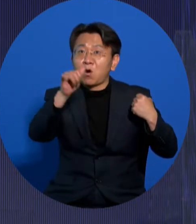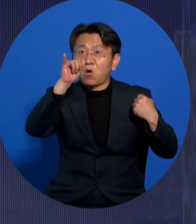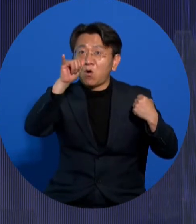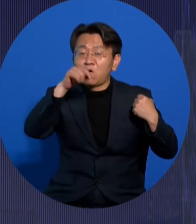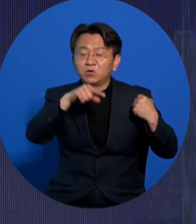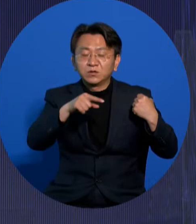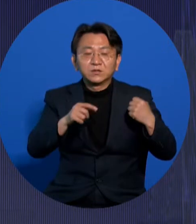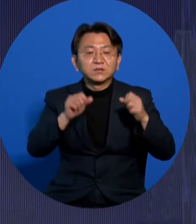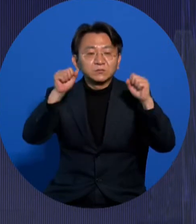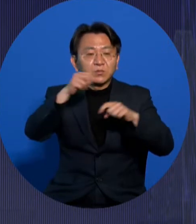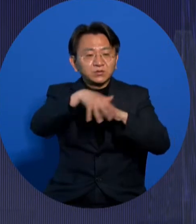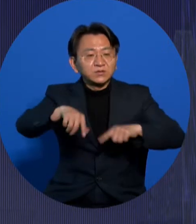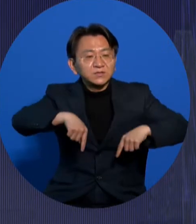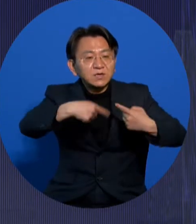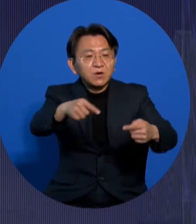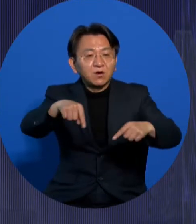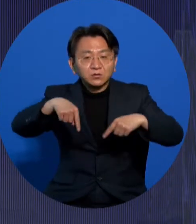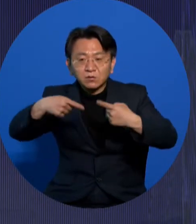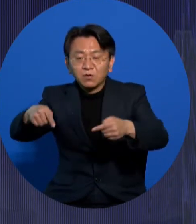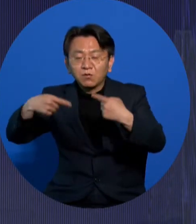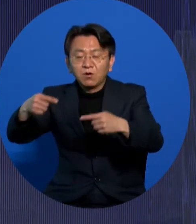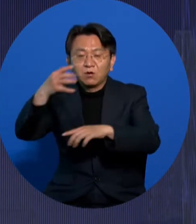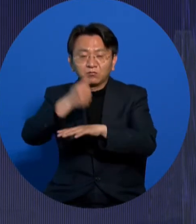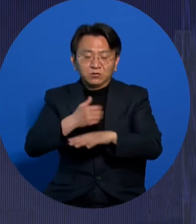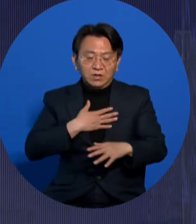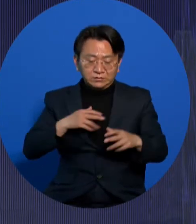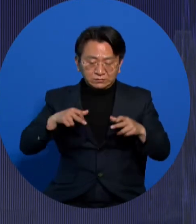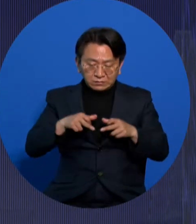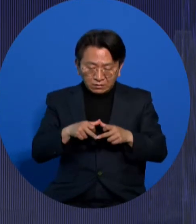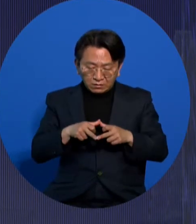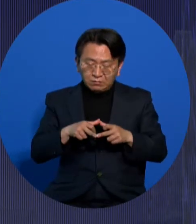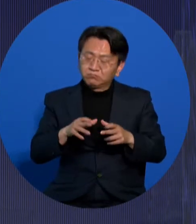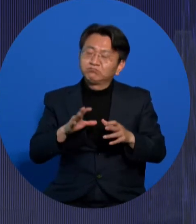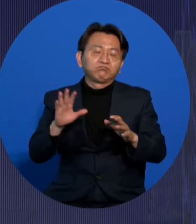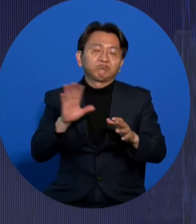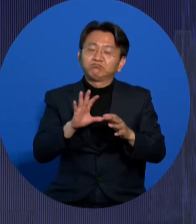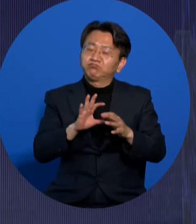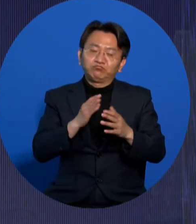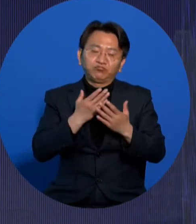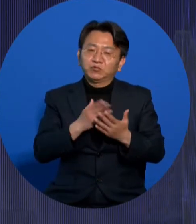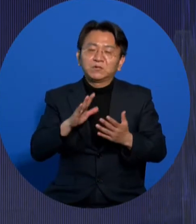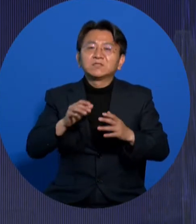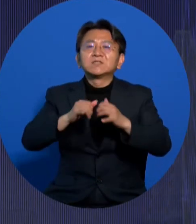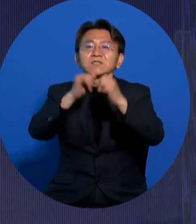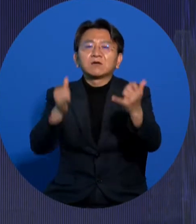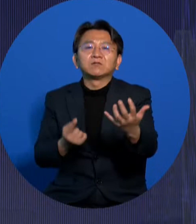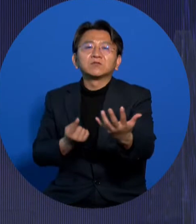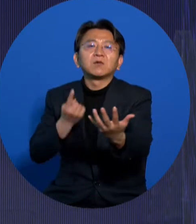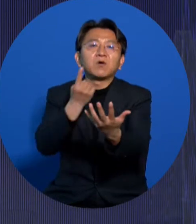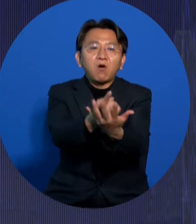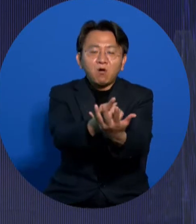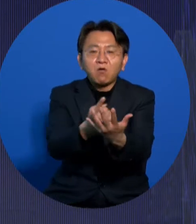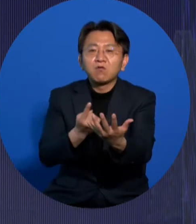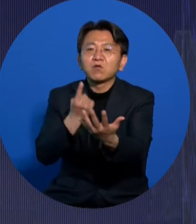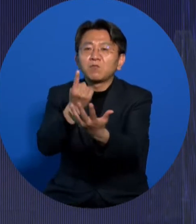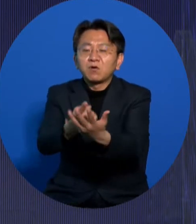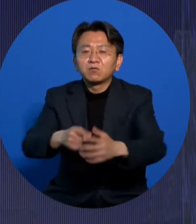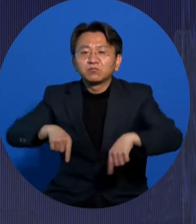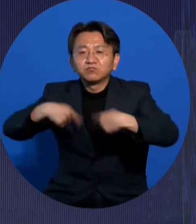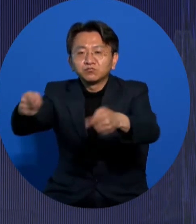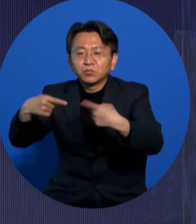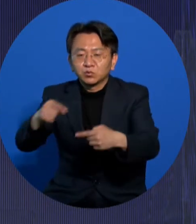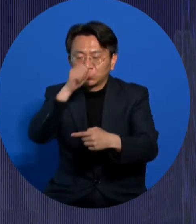참여를 통해 장애가 더 이상 장애가 아닌 사회로 나아가기 위한 큰 기회로 작용되고 있습니다.